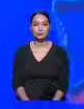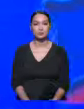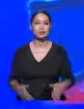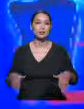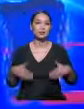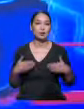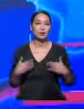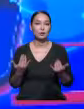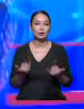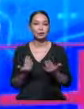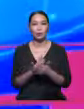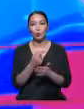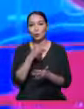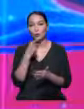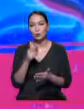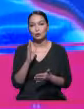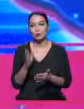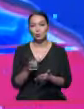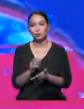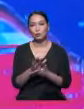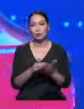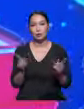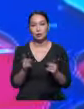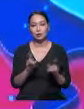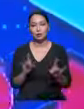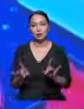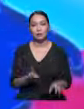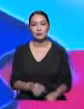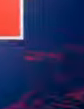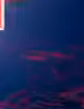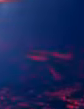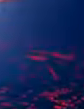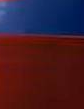Здравствуйте, в эфире новости. В студии работает Жанна Сидхан. И коротко главное.